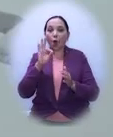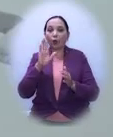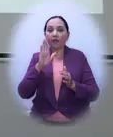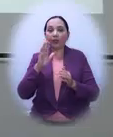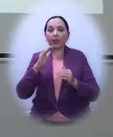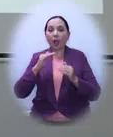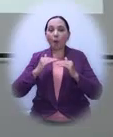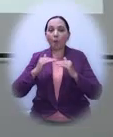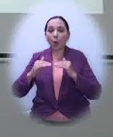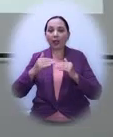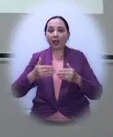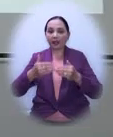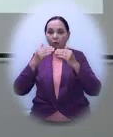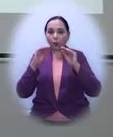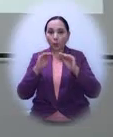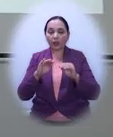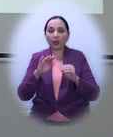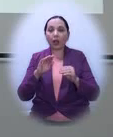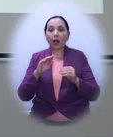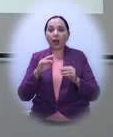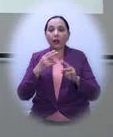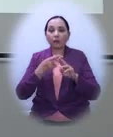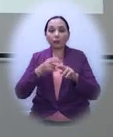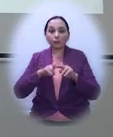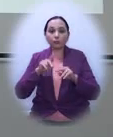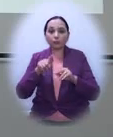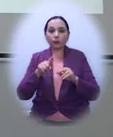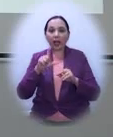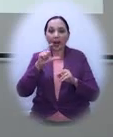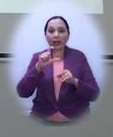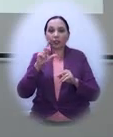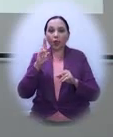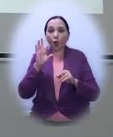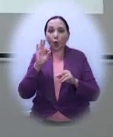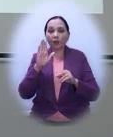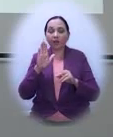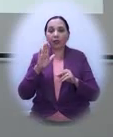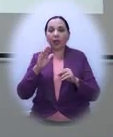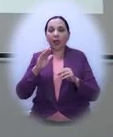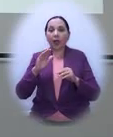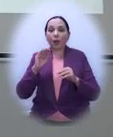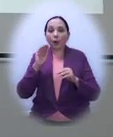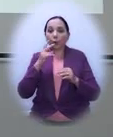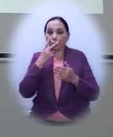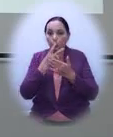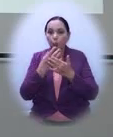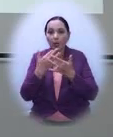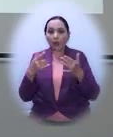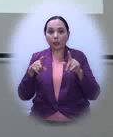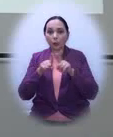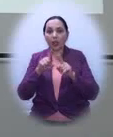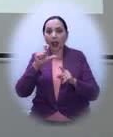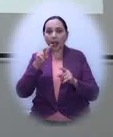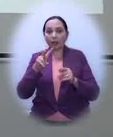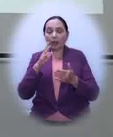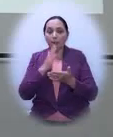o'rnatiladigan turlari. Elektr konvektorlar devorga polga o'rnatiladigan turlarida quyidagi